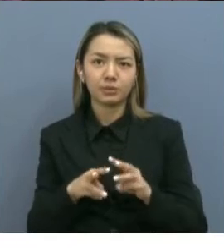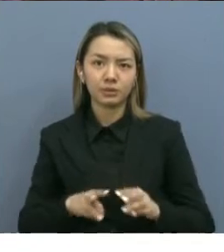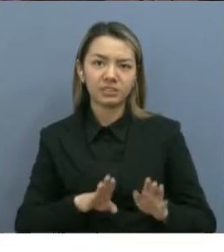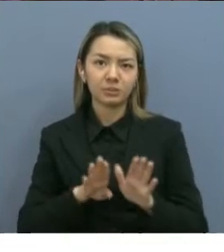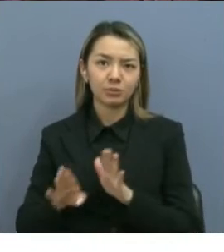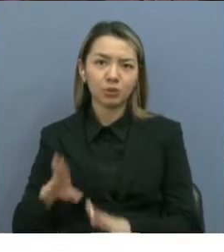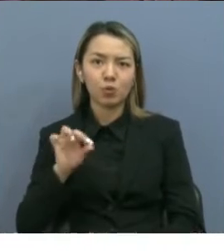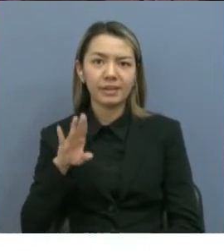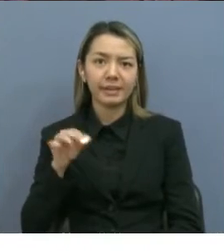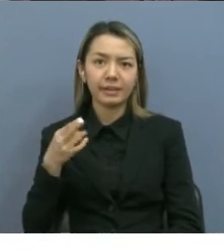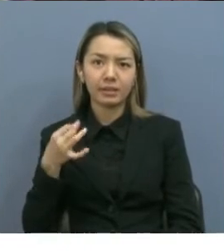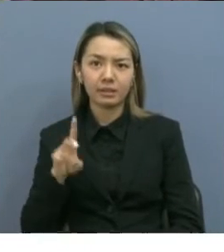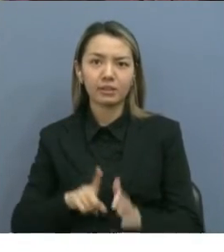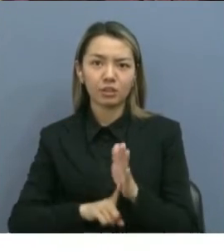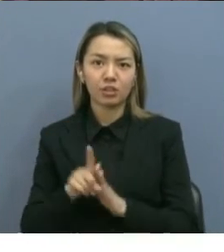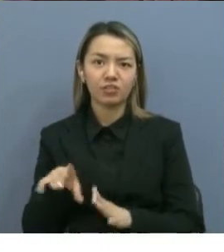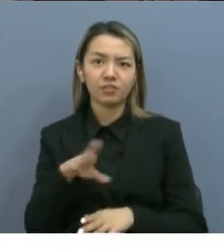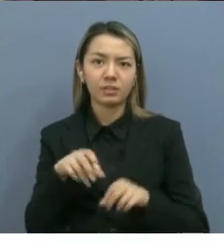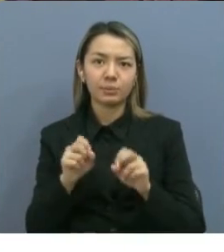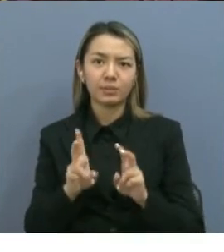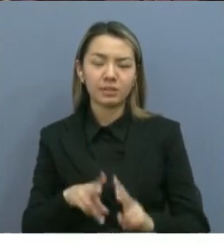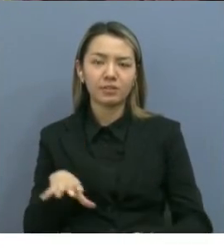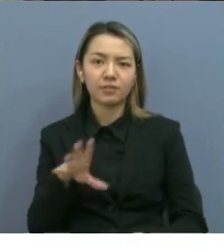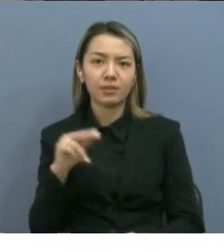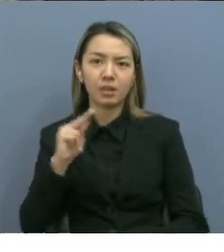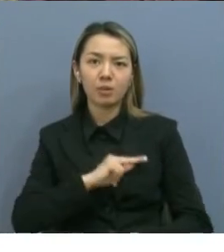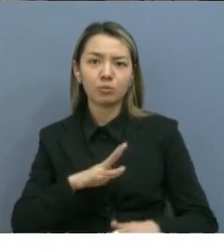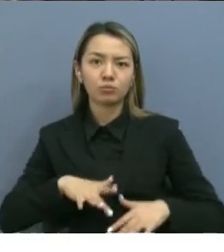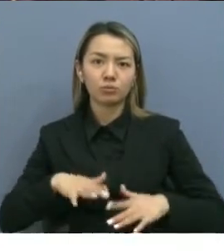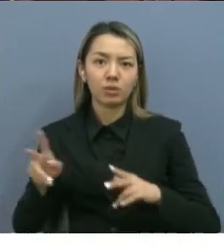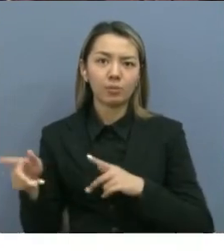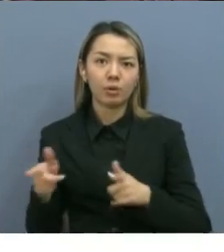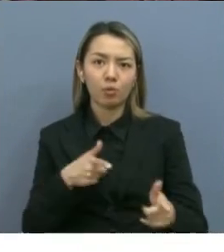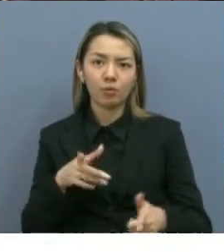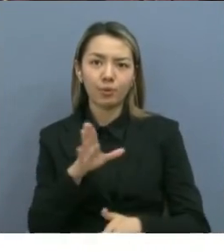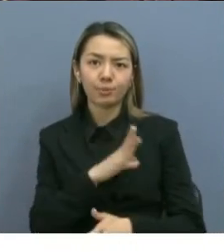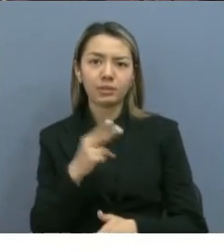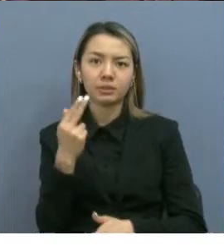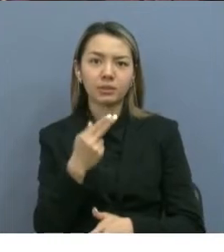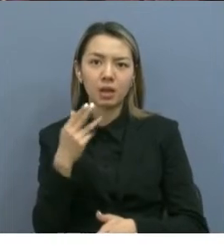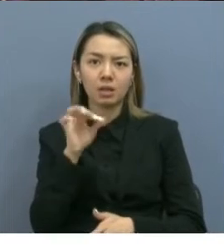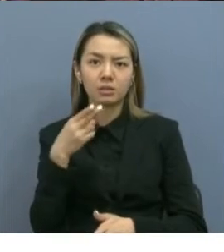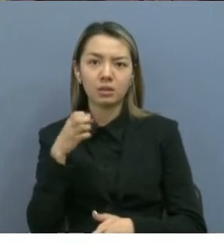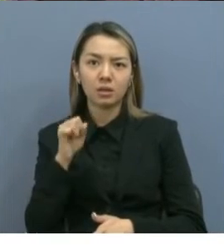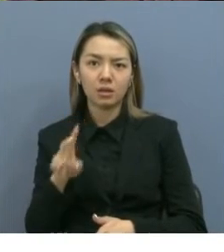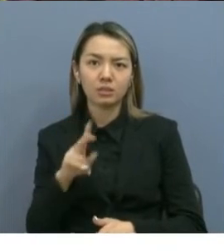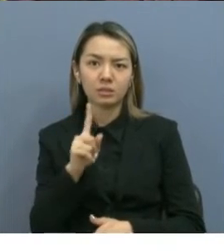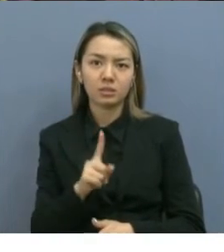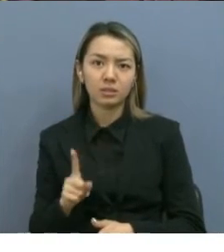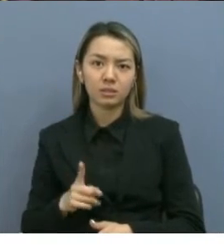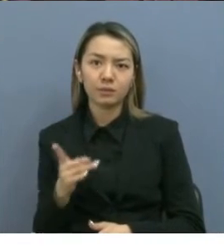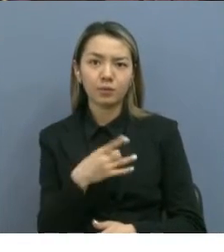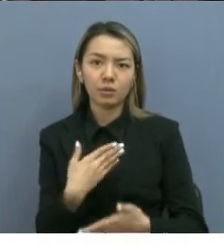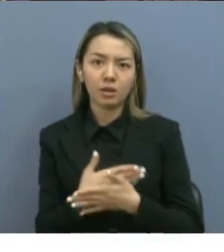орынбасары Юрий Ильин бастап, жергілікті мамандар аймақтың барлық су айдындарына өден бақылап шықтық. Әсіресе Целиноград, Астрахан, Атбасар, Зеренді